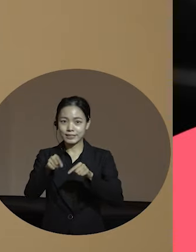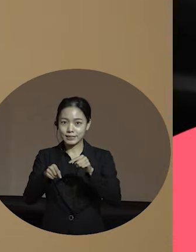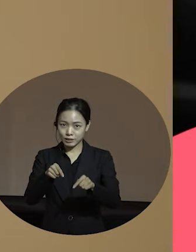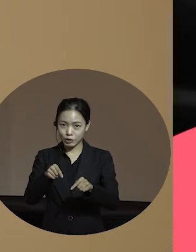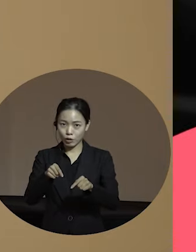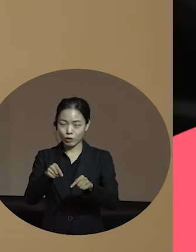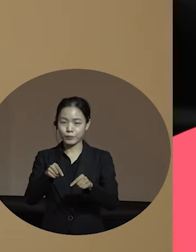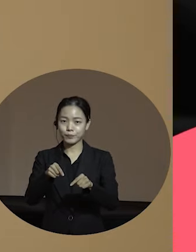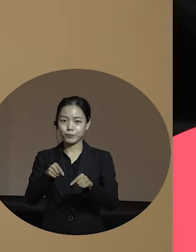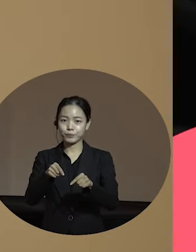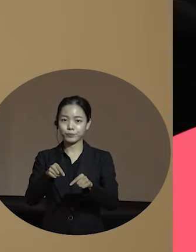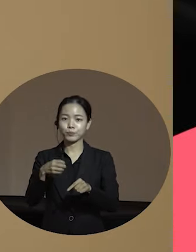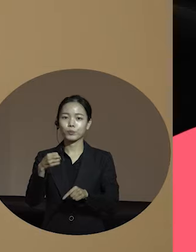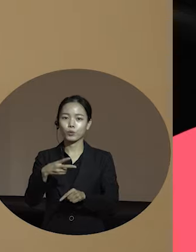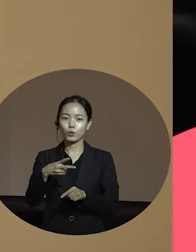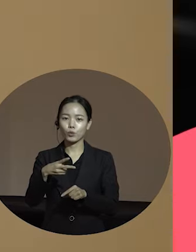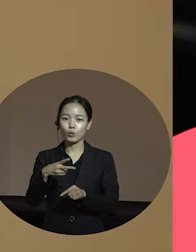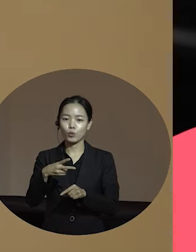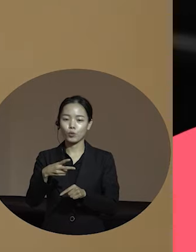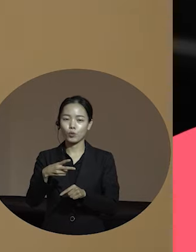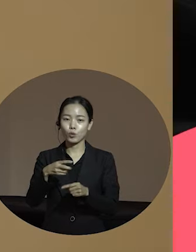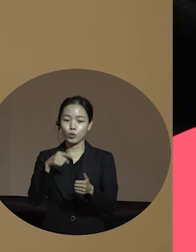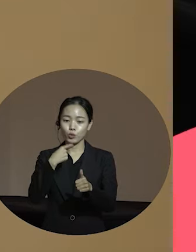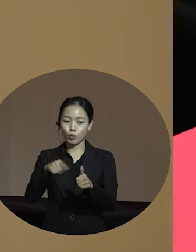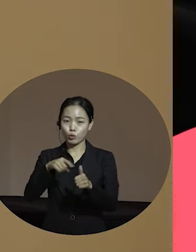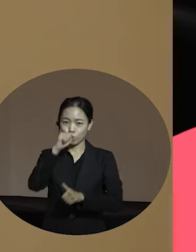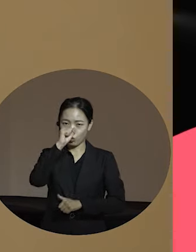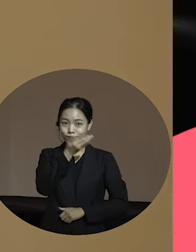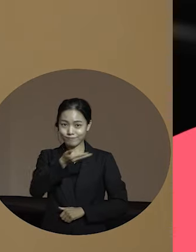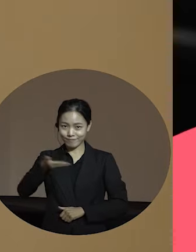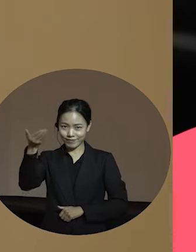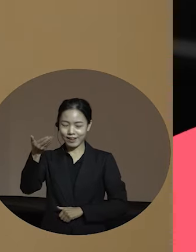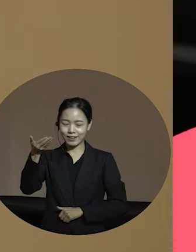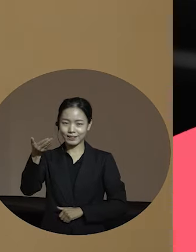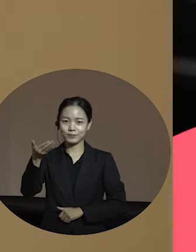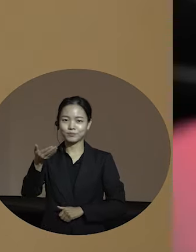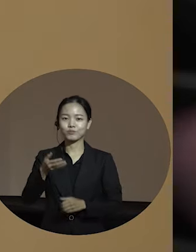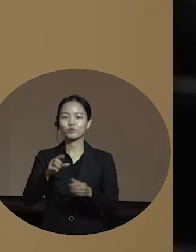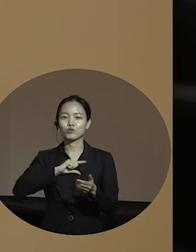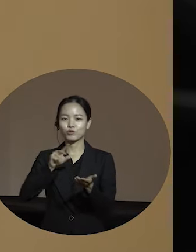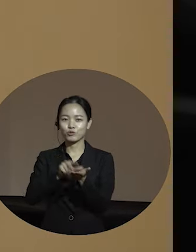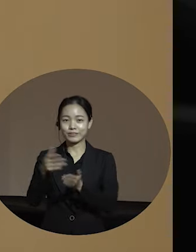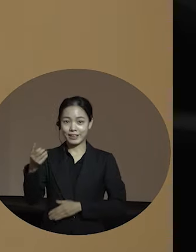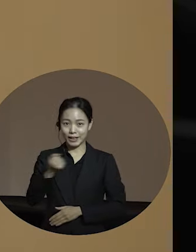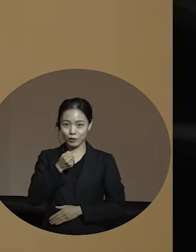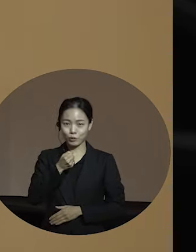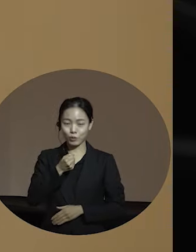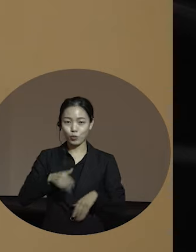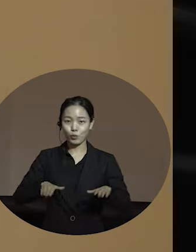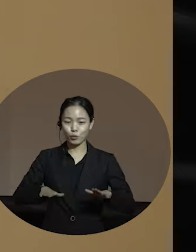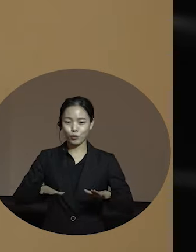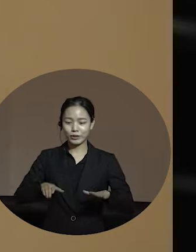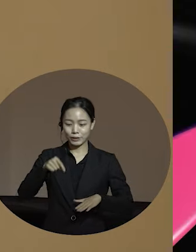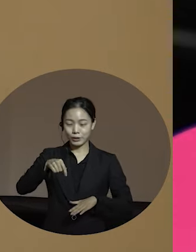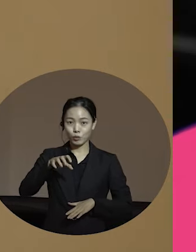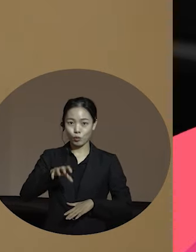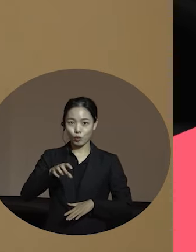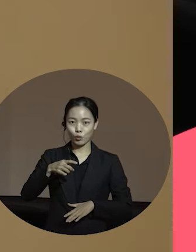실천과 현장 강화를 주제로 이곳 정동 1928